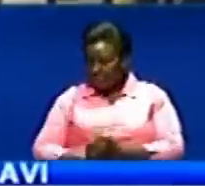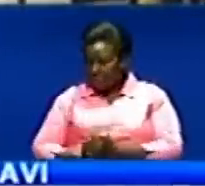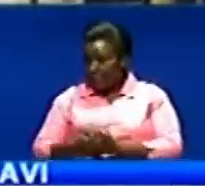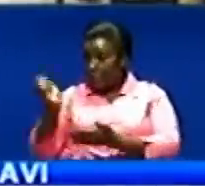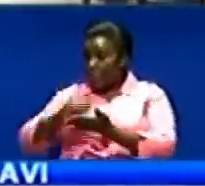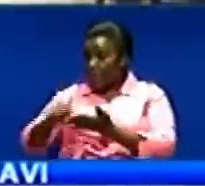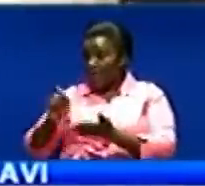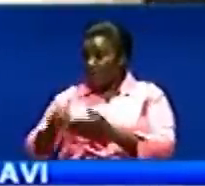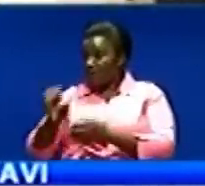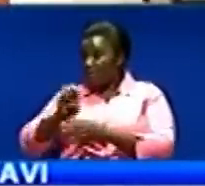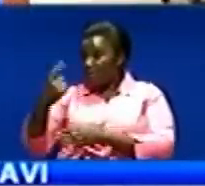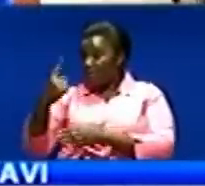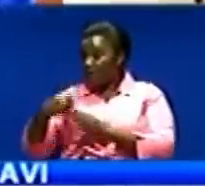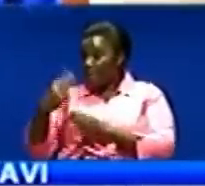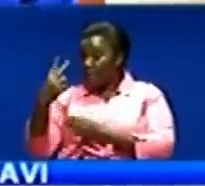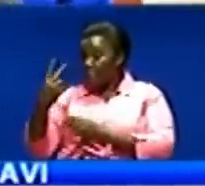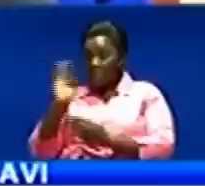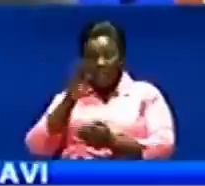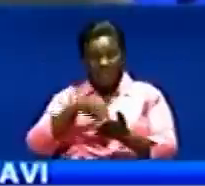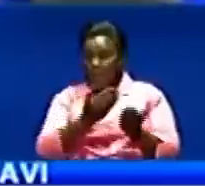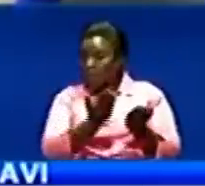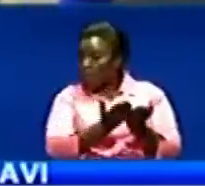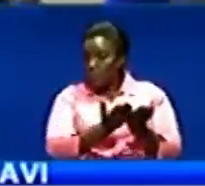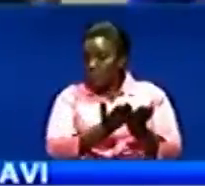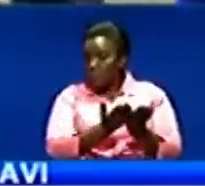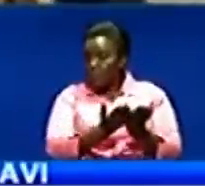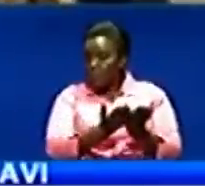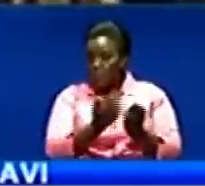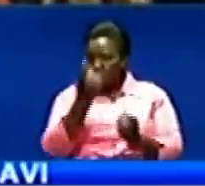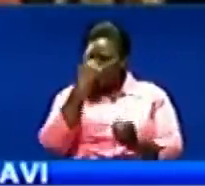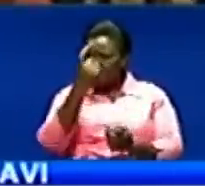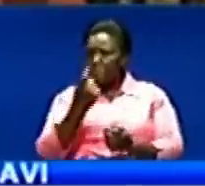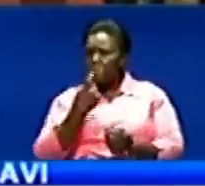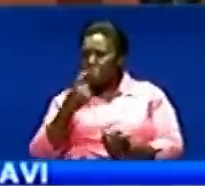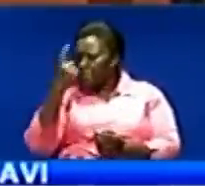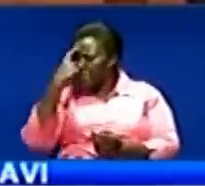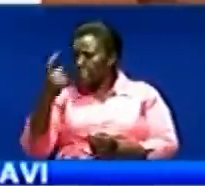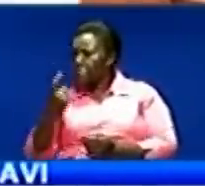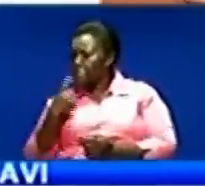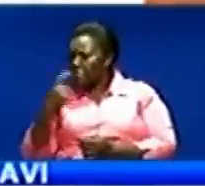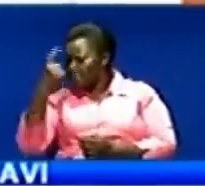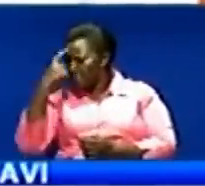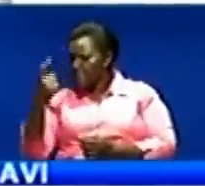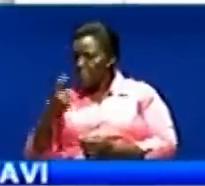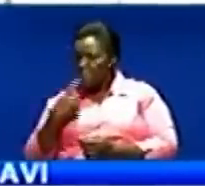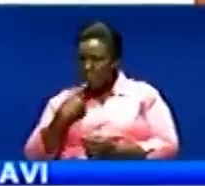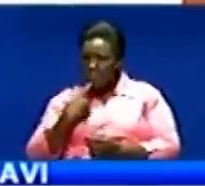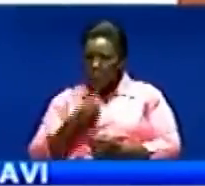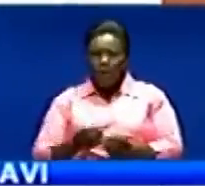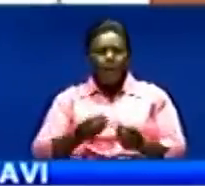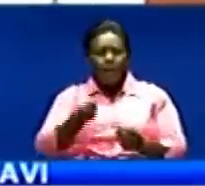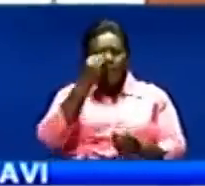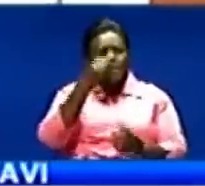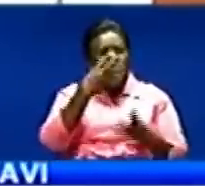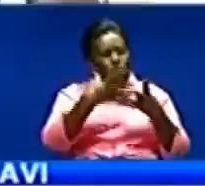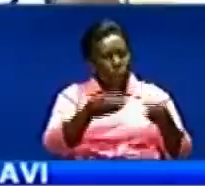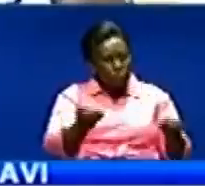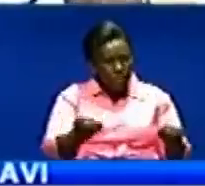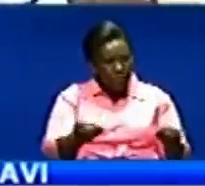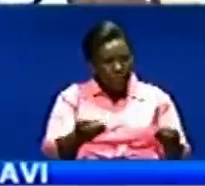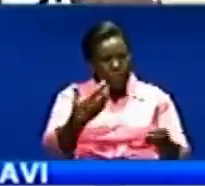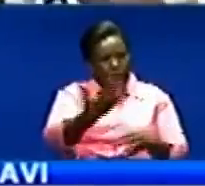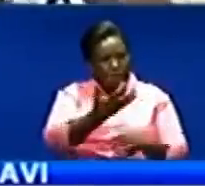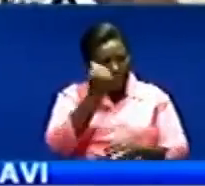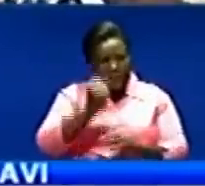wanafunzi 1200 shuleni kunazua maswali lukuki kwa wananchi. Elimu bure inazidi kutolewa,